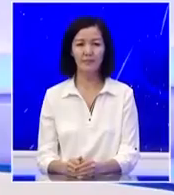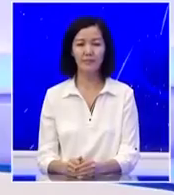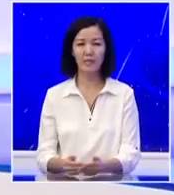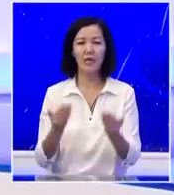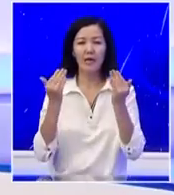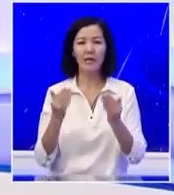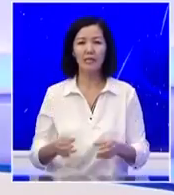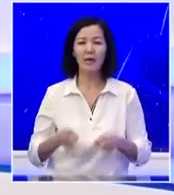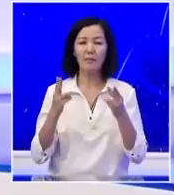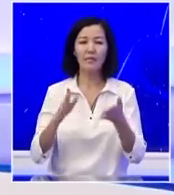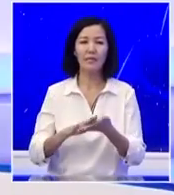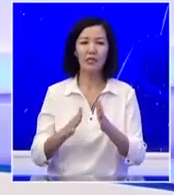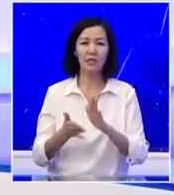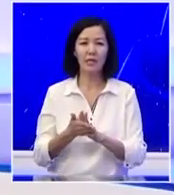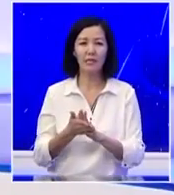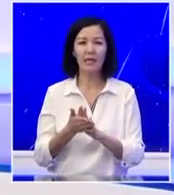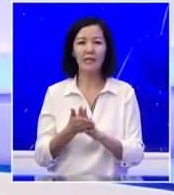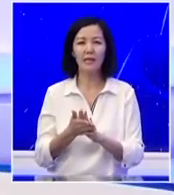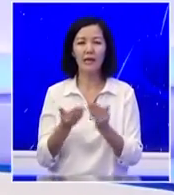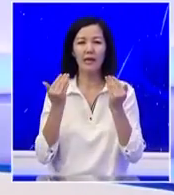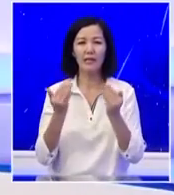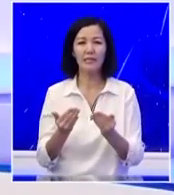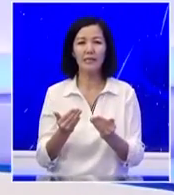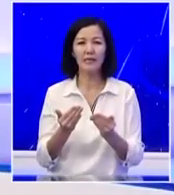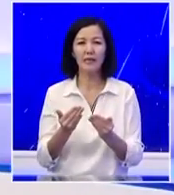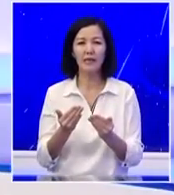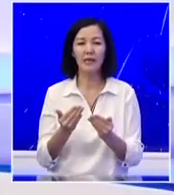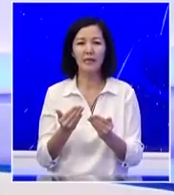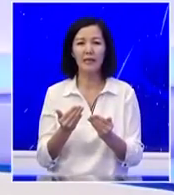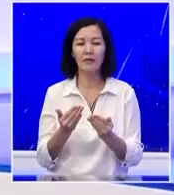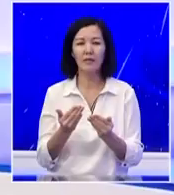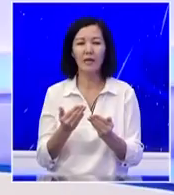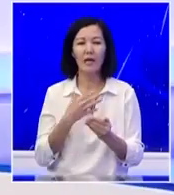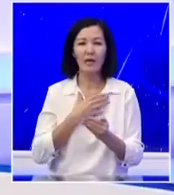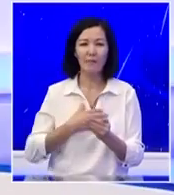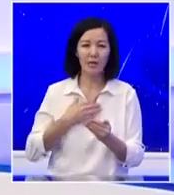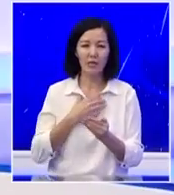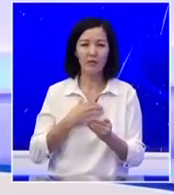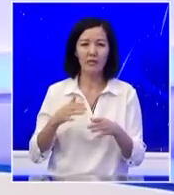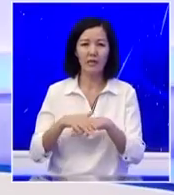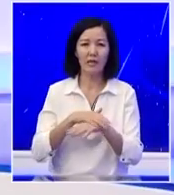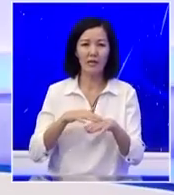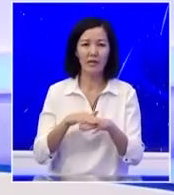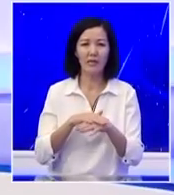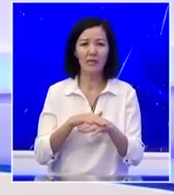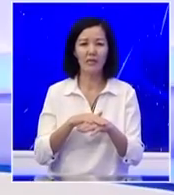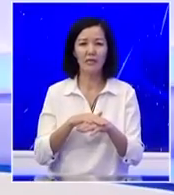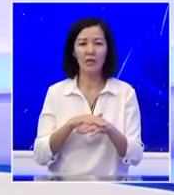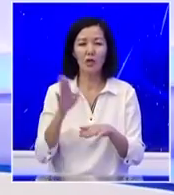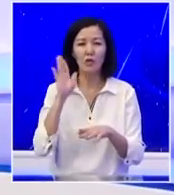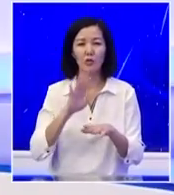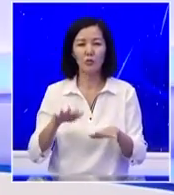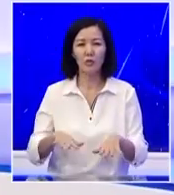Жау жағадан алғанда, бөрі етектен дегендей төтенше жағдаймен ел әлек болып жатқанда бір бүйірден айтпай-ақ апат